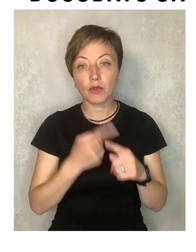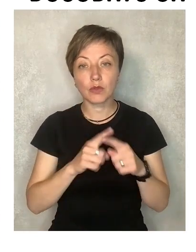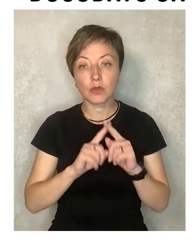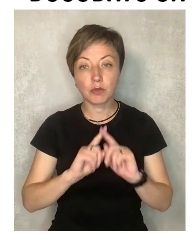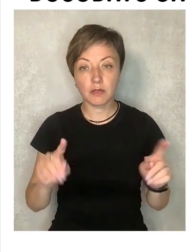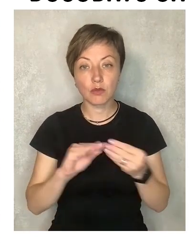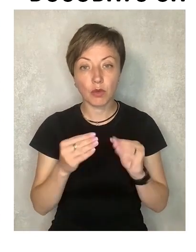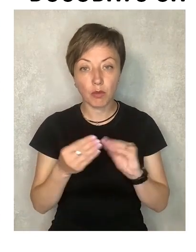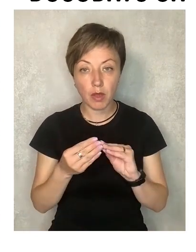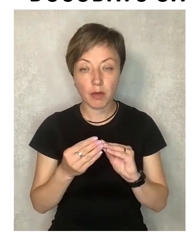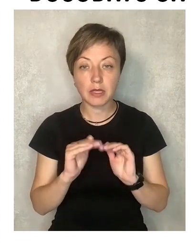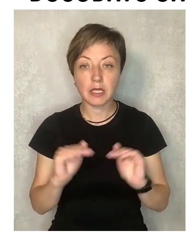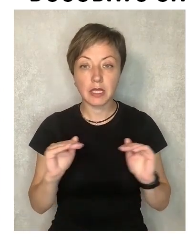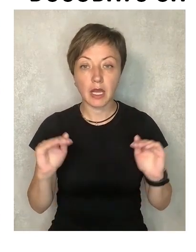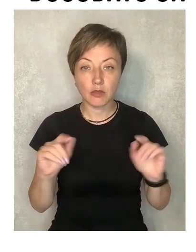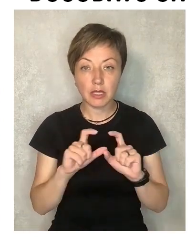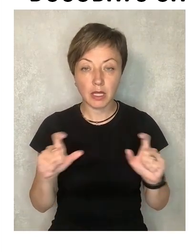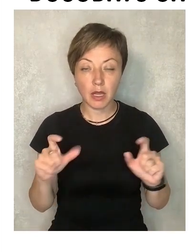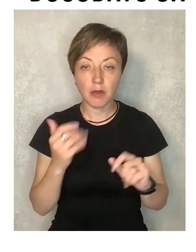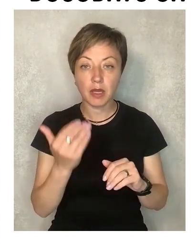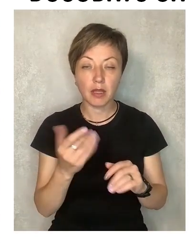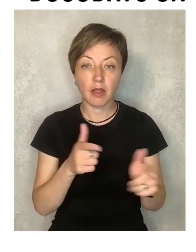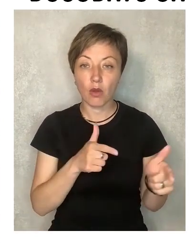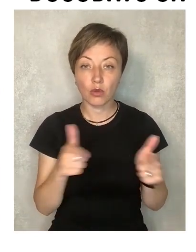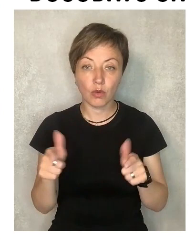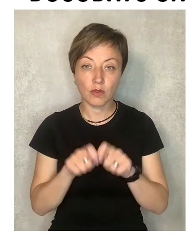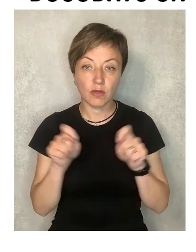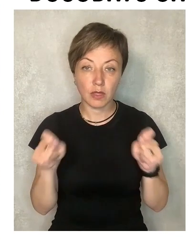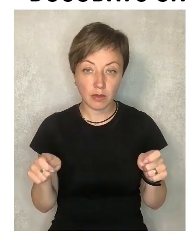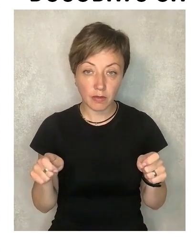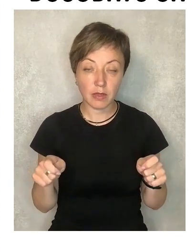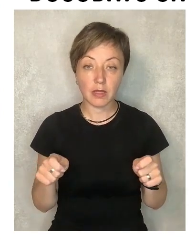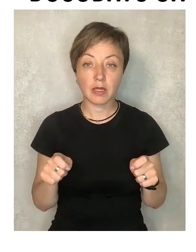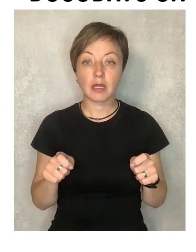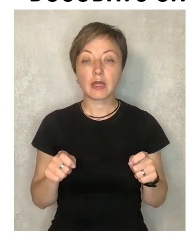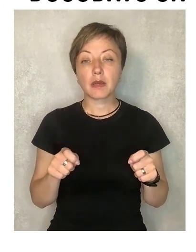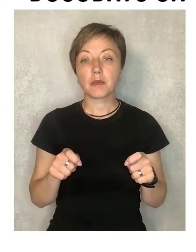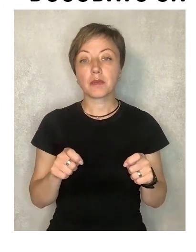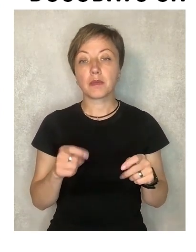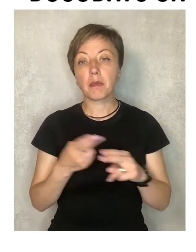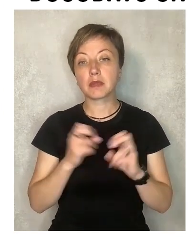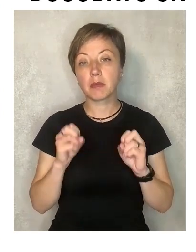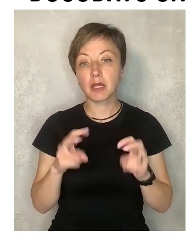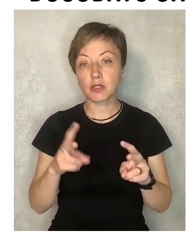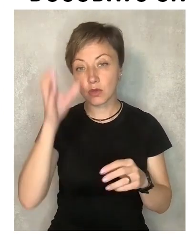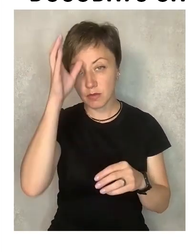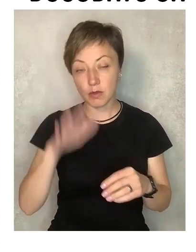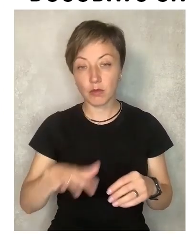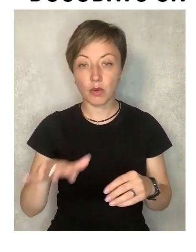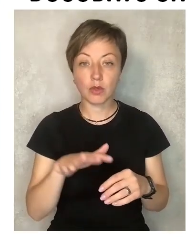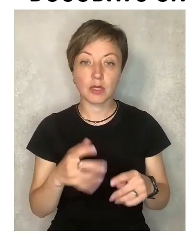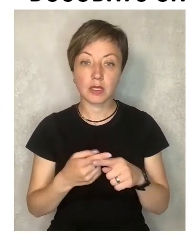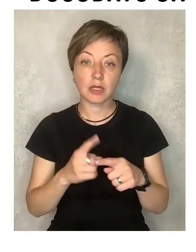з дитячими садками і їхньою неготовністю там бути безпечним освітнім простіром для дошкільнят,